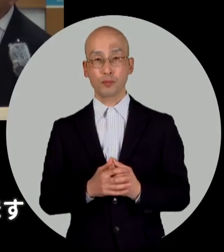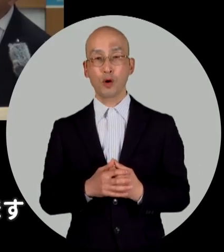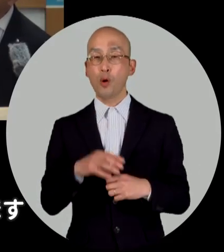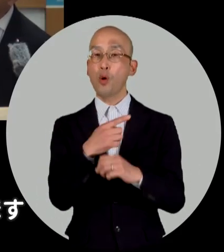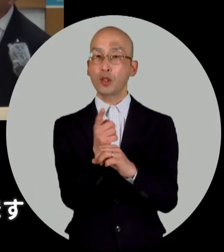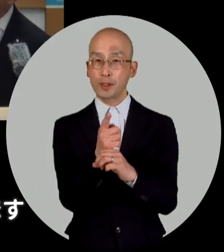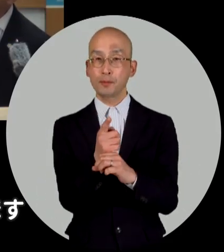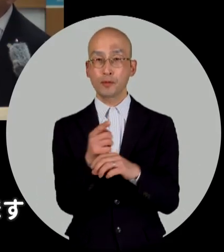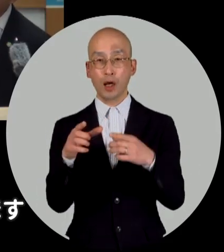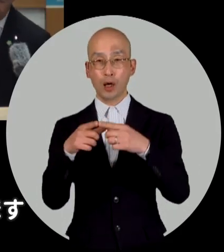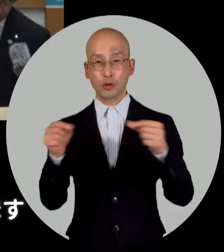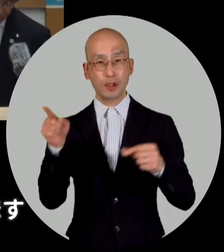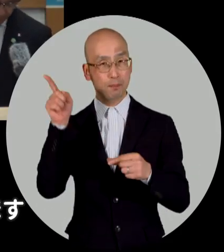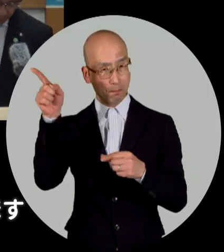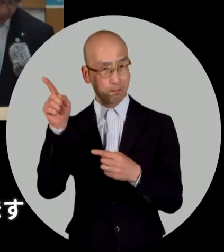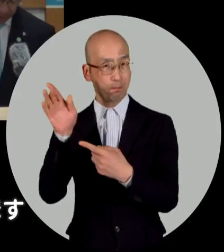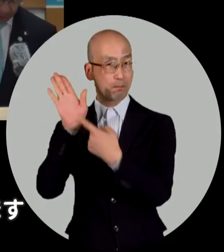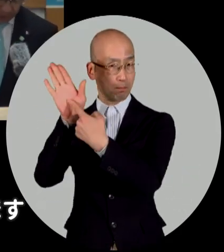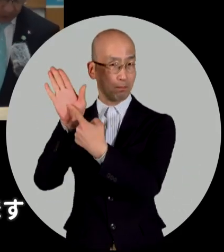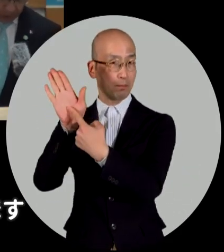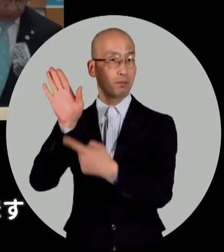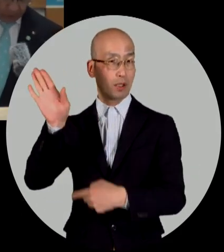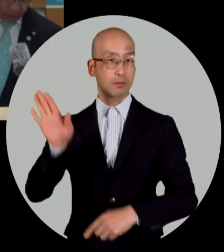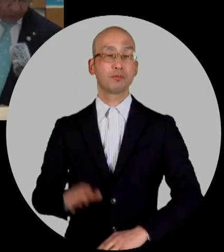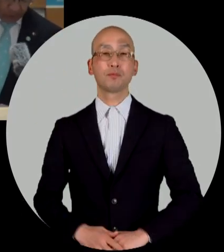方針が示されております。